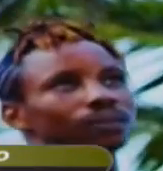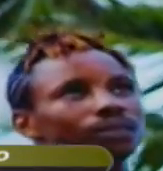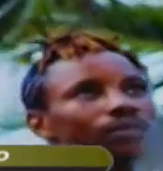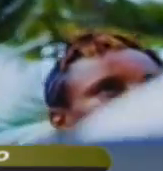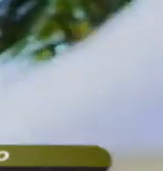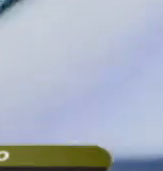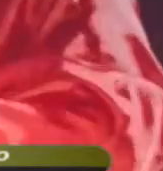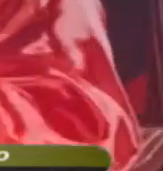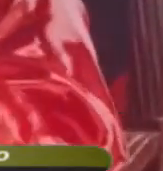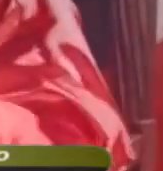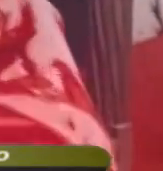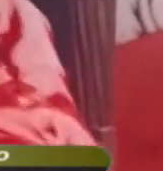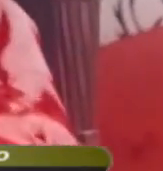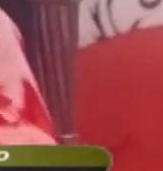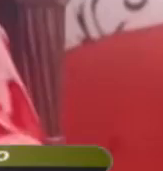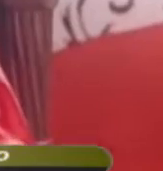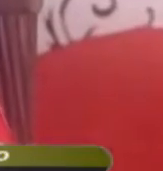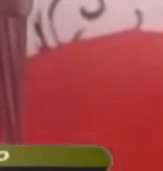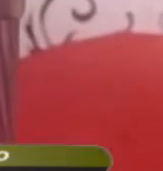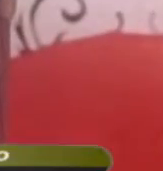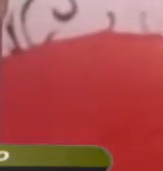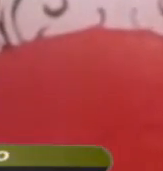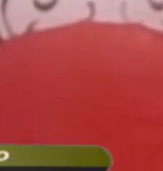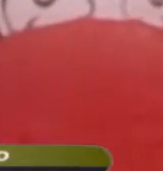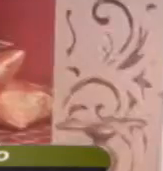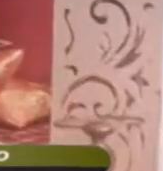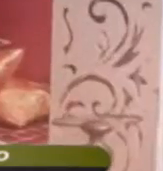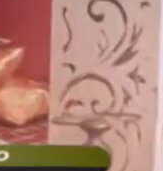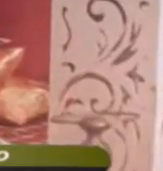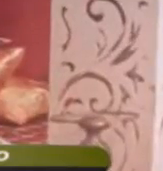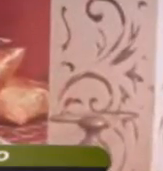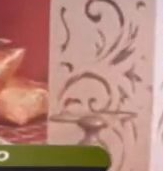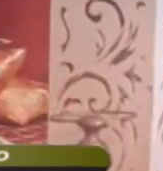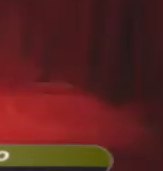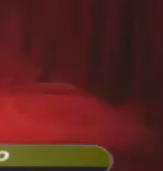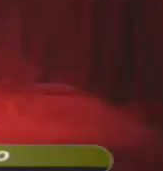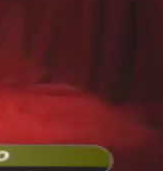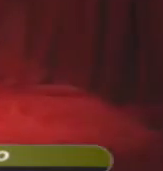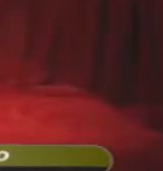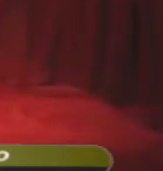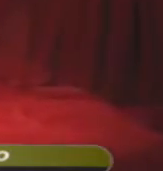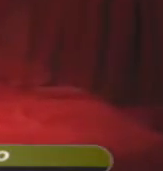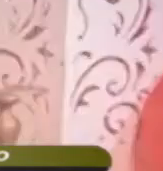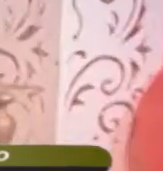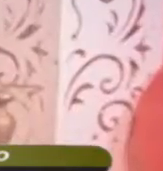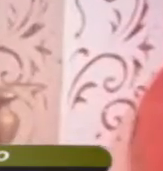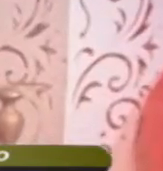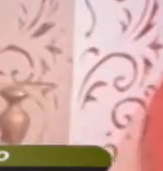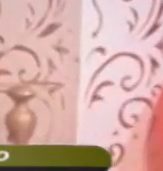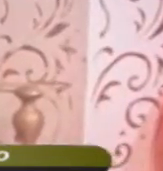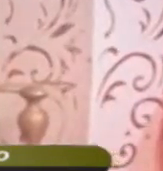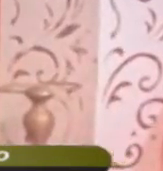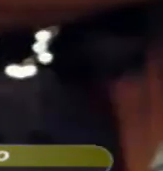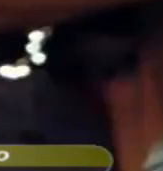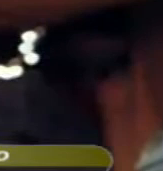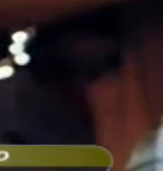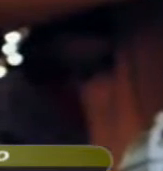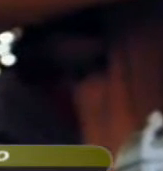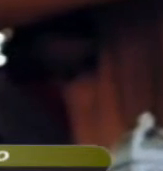Nimeshoboka, nataka nibaki nawe, nahisi nimetamani nikupe